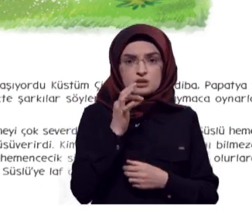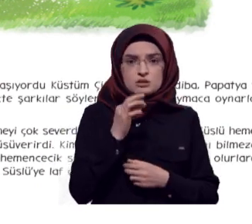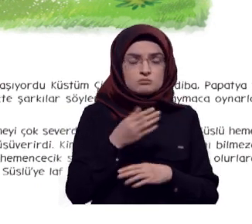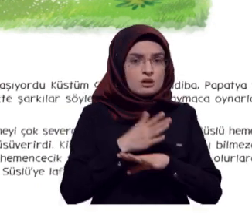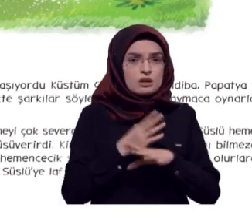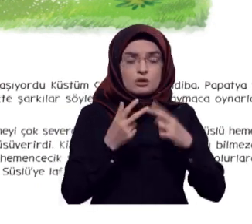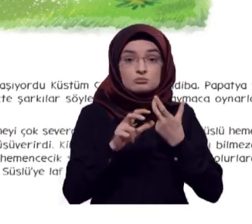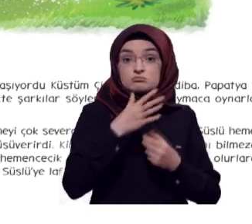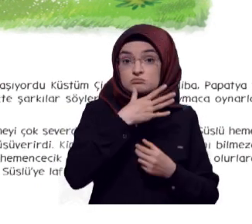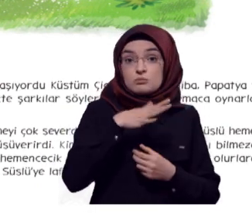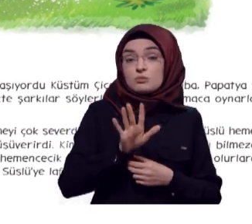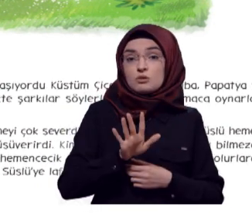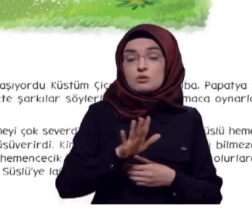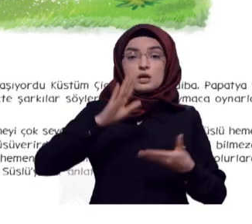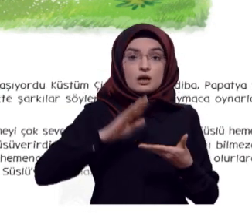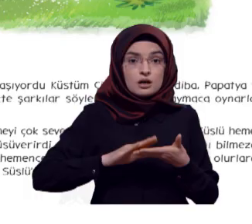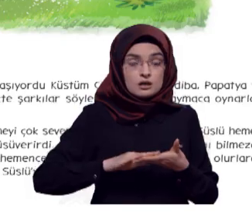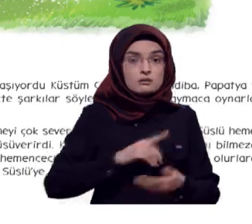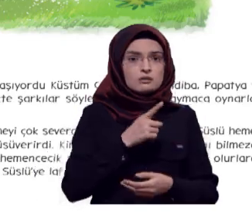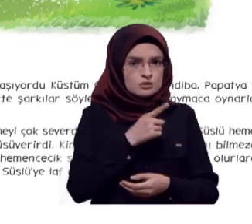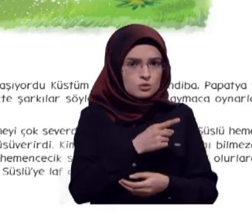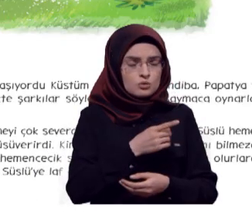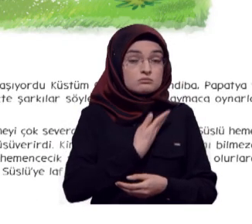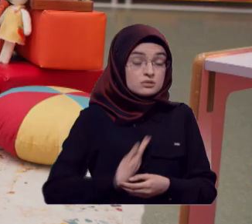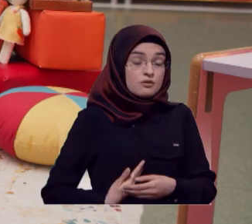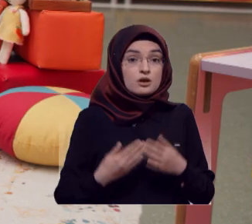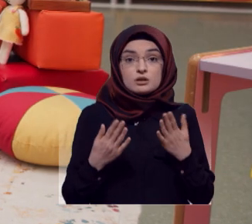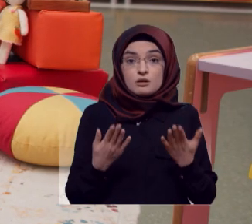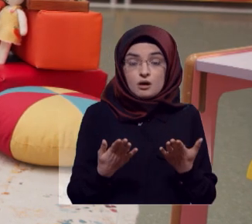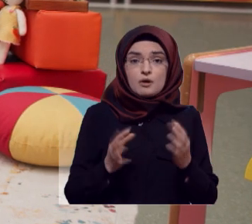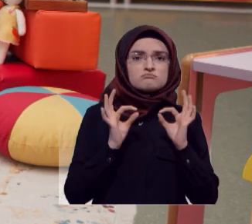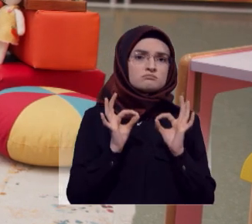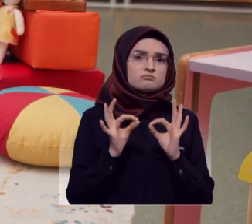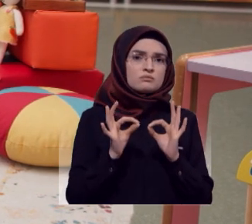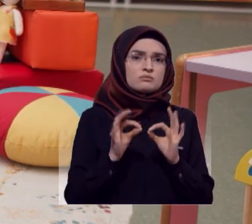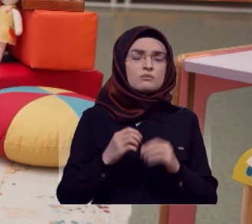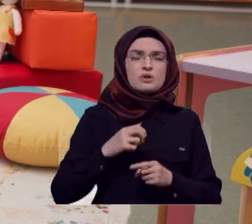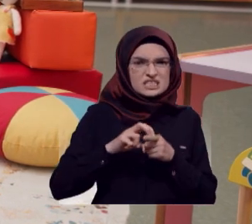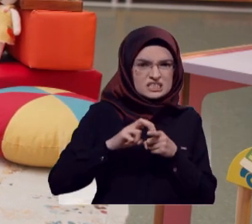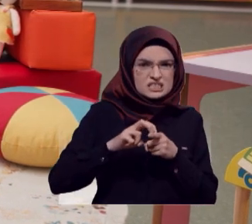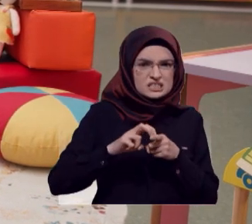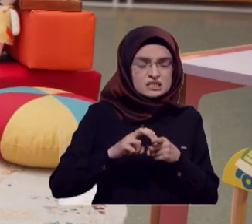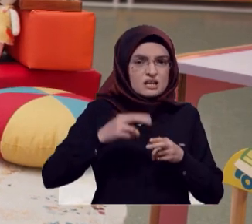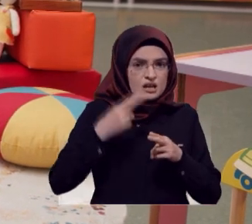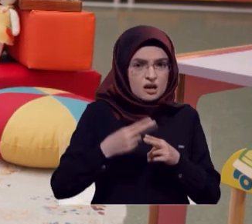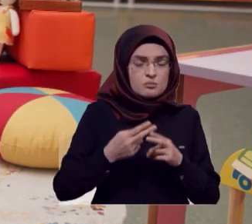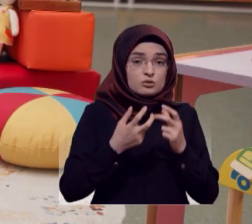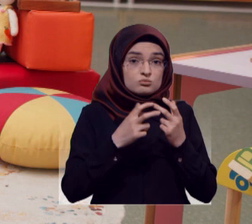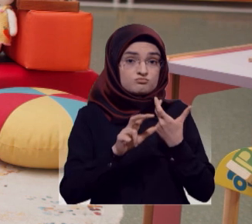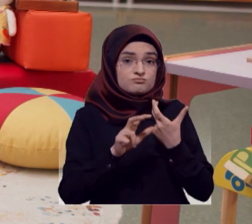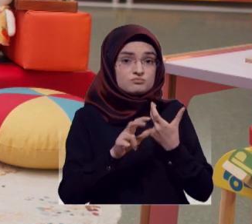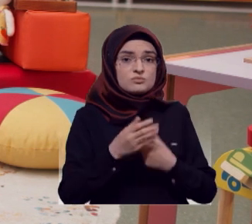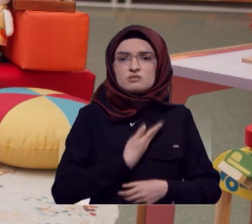pek anlayamazdı. Arkadaşları onu severdi ama sürekli sinirlenip hemencecik küsmesinden